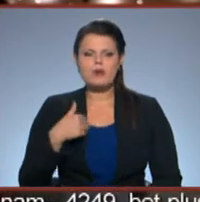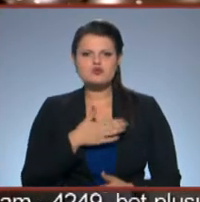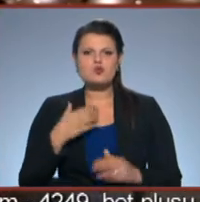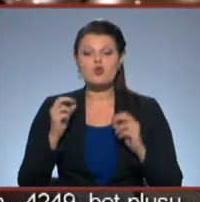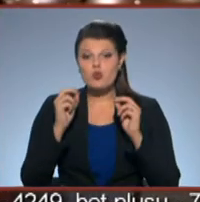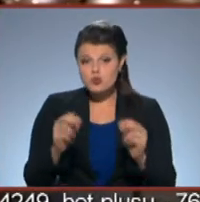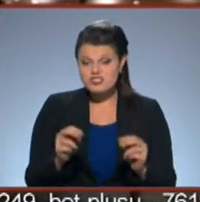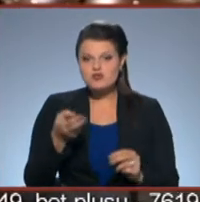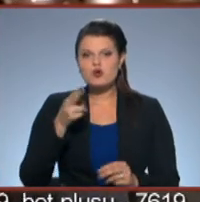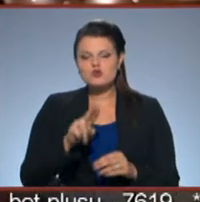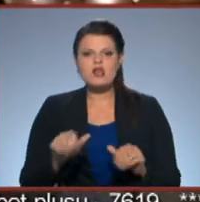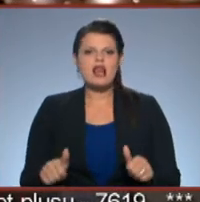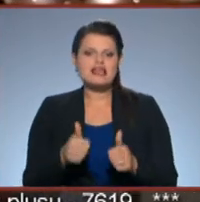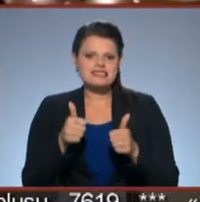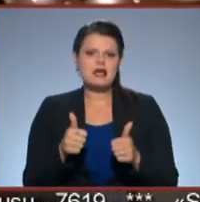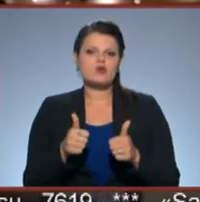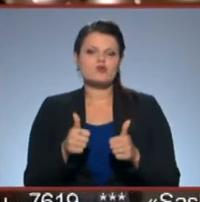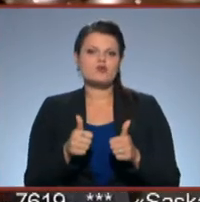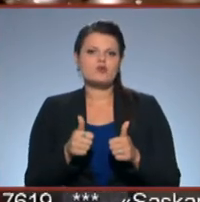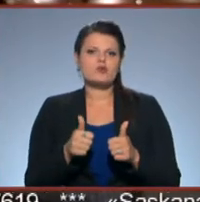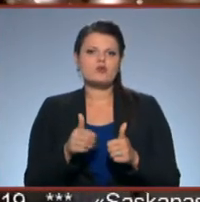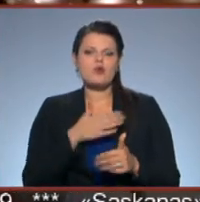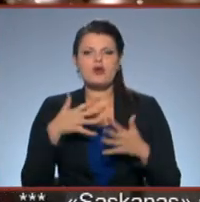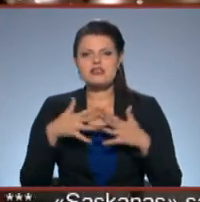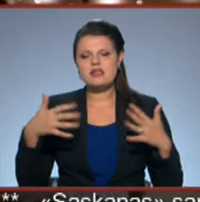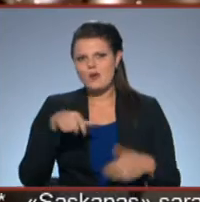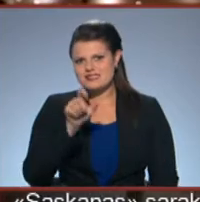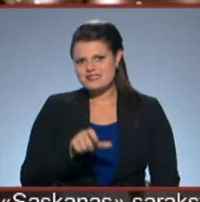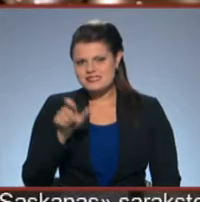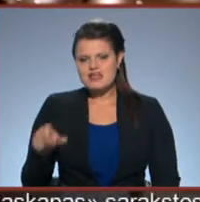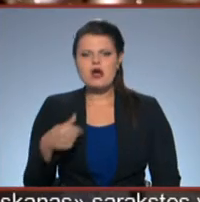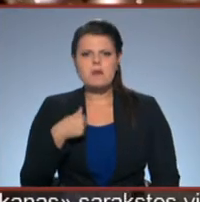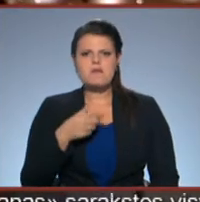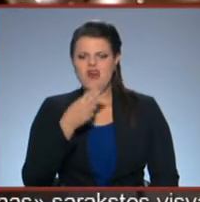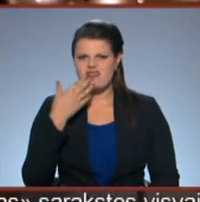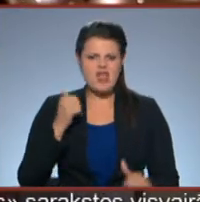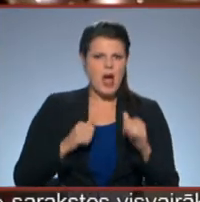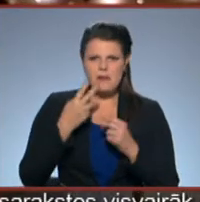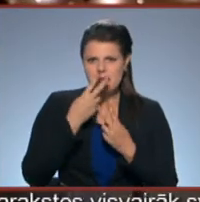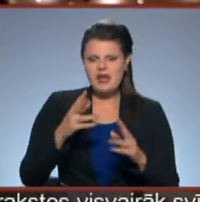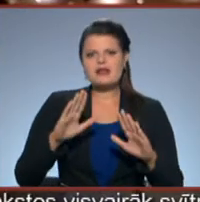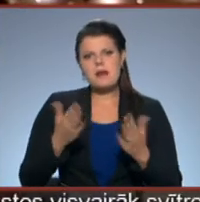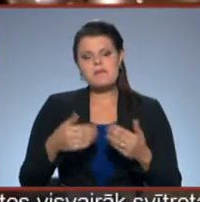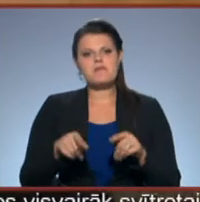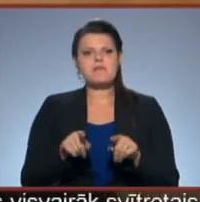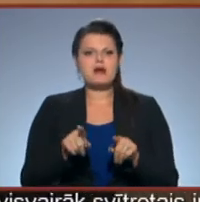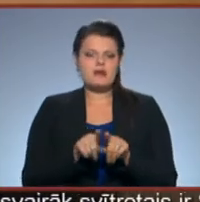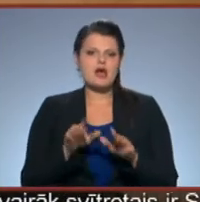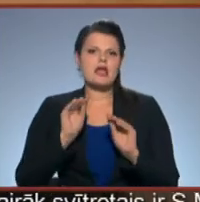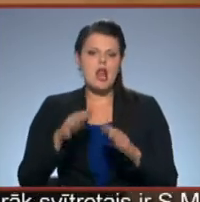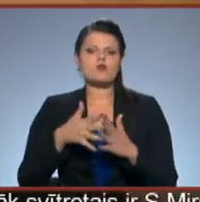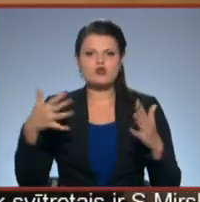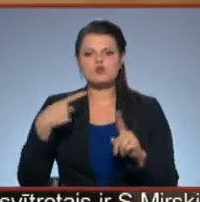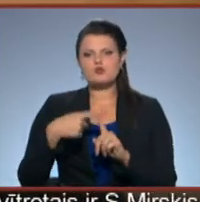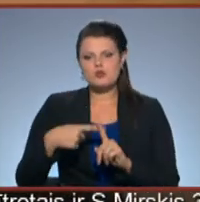uzticos. Līdz ar to uzliku, izsvitroju dažus cilvēkus, kuri man nevisai apmierina, bet arī ieliku dažus pluses. Es strādāju